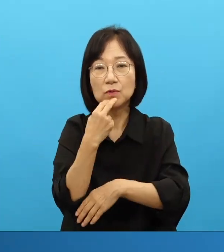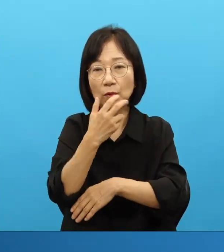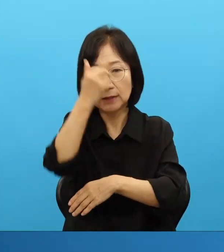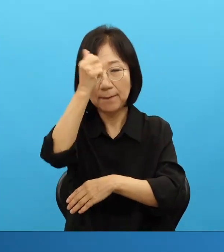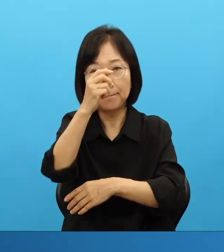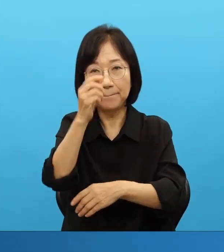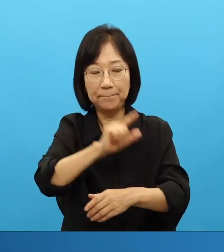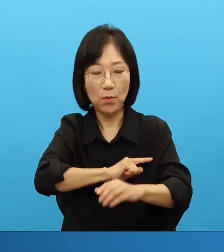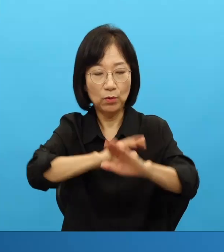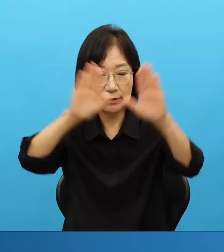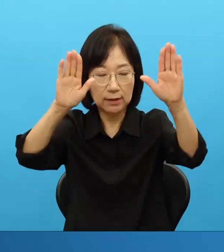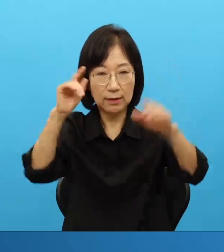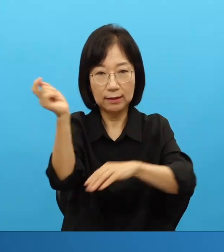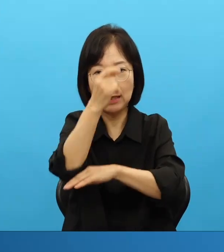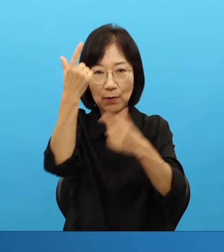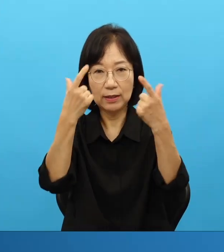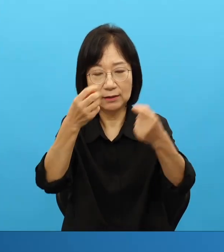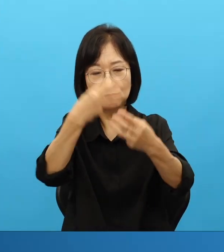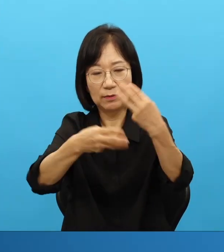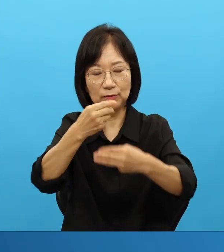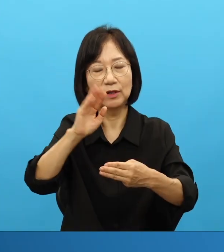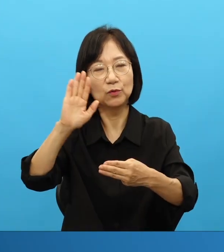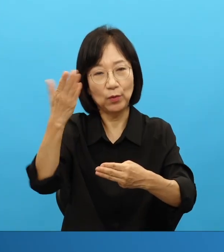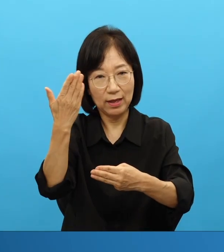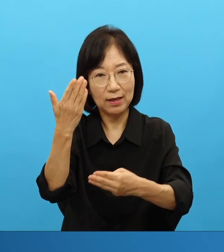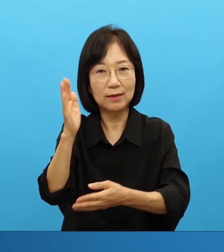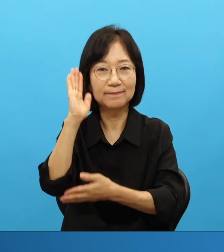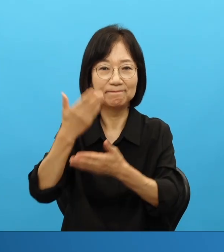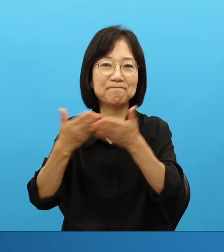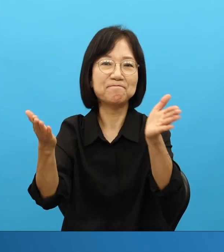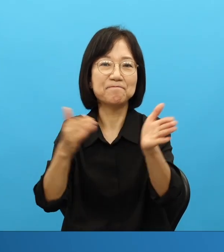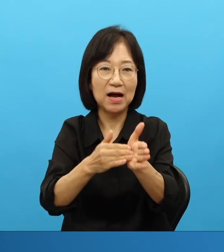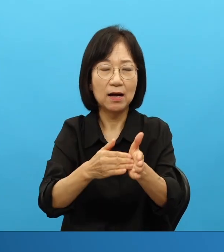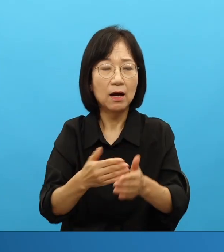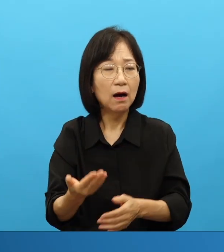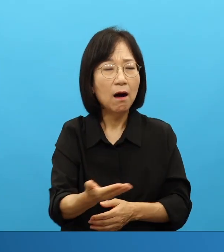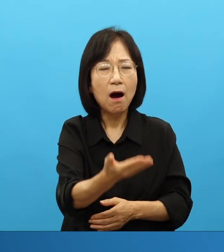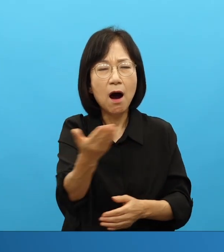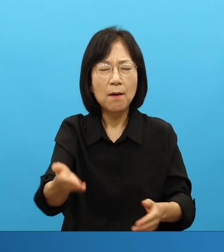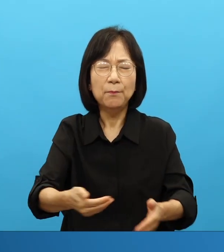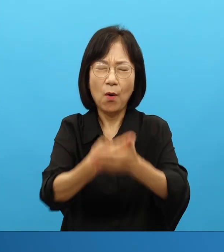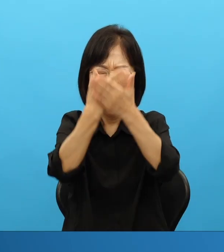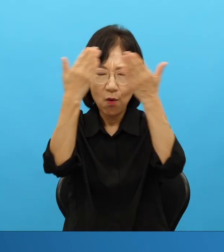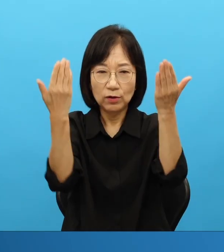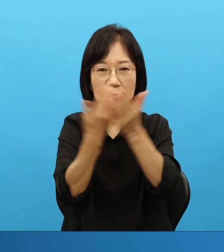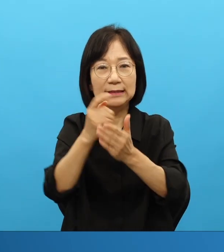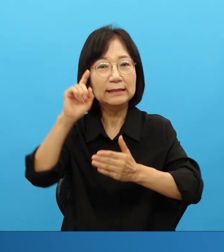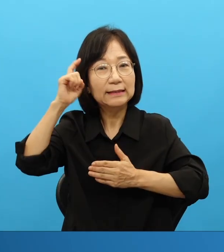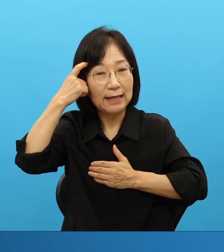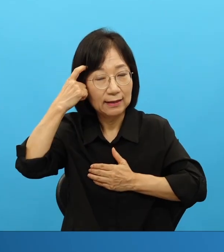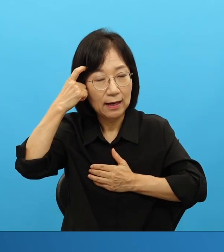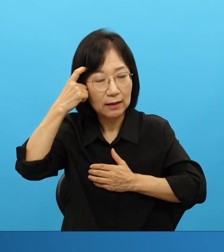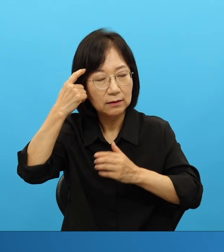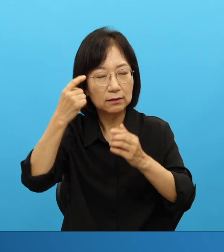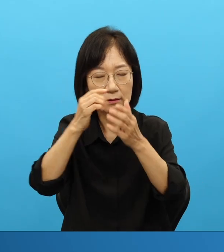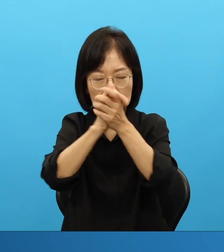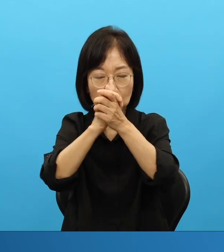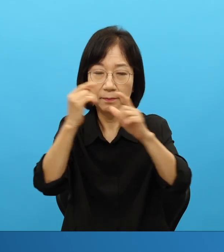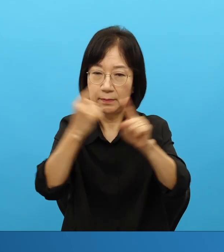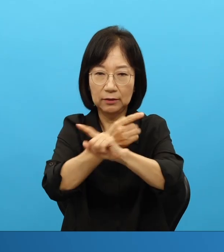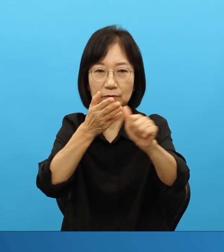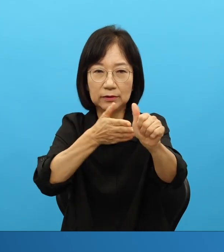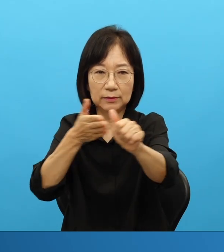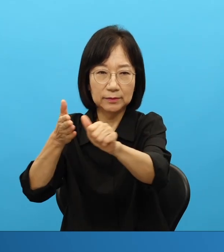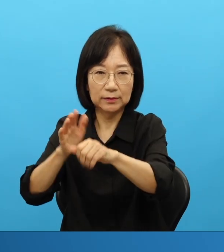랩넌트가 된다고 말했습니다. 렘넌트의 모든 생각은 기도로 바꾸라.